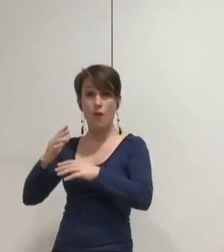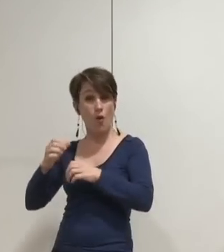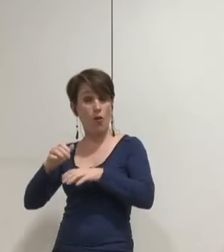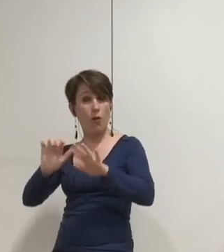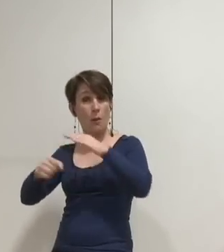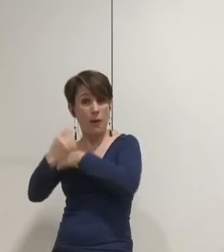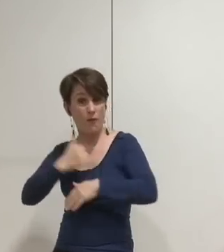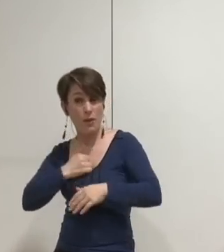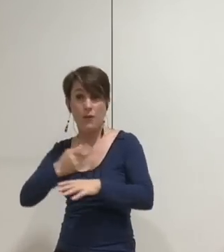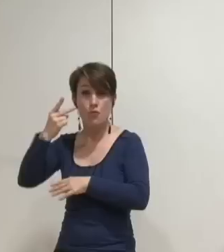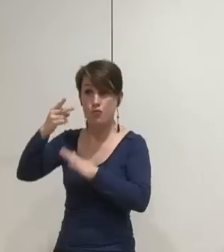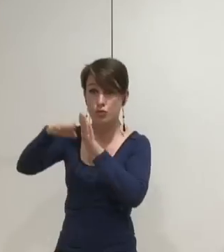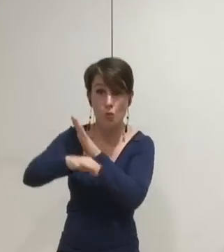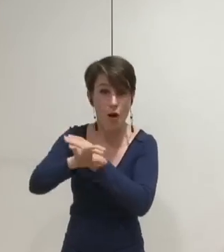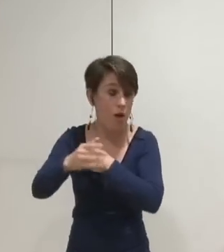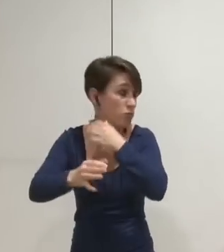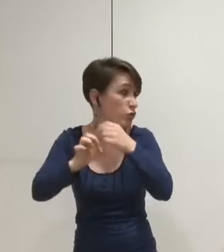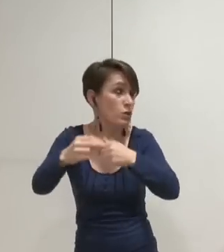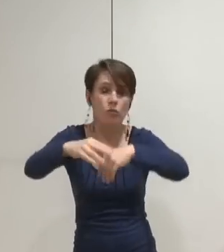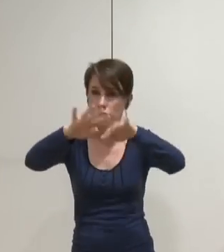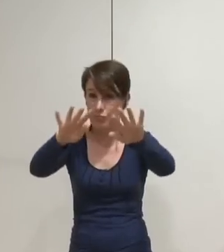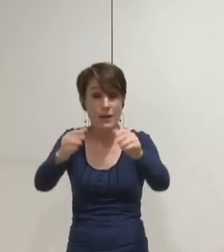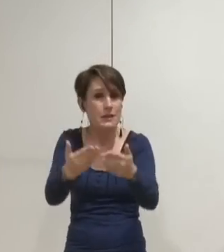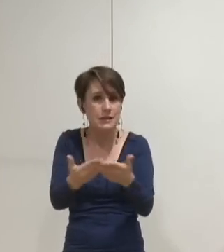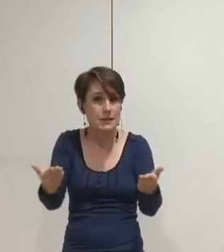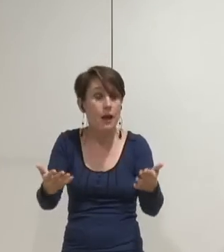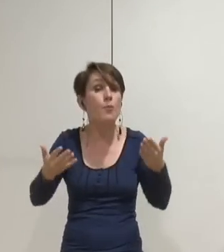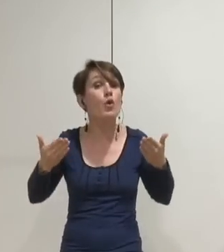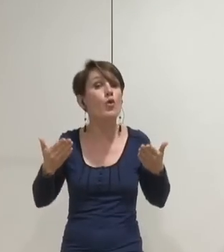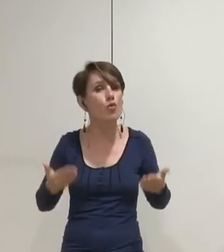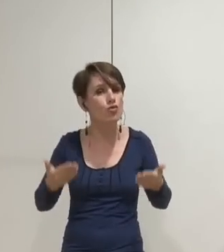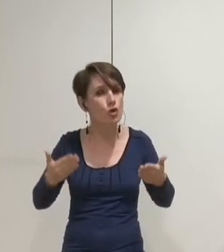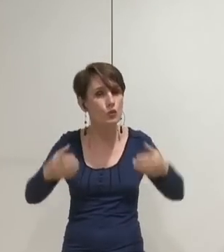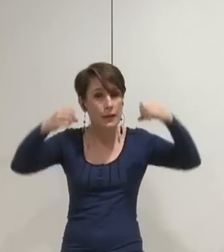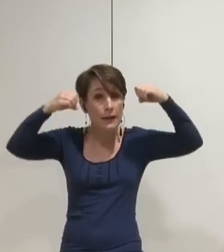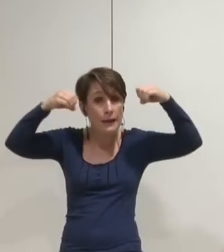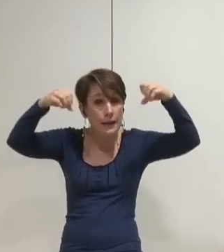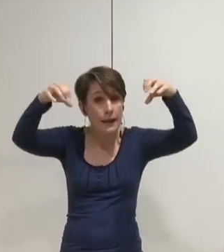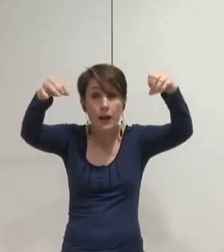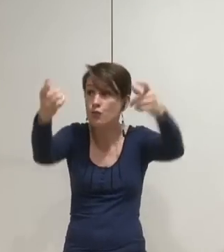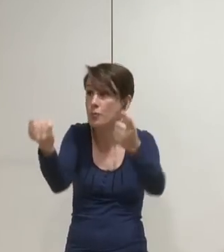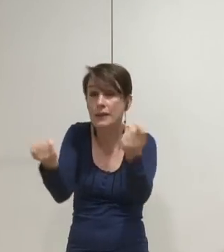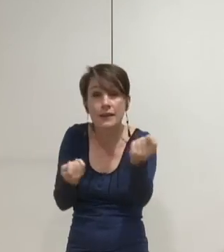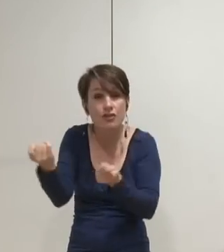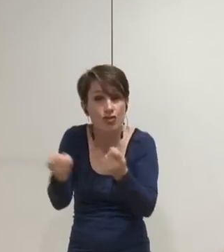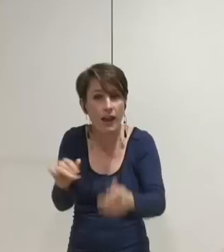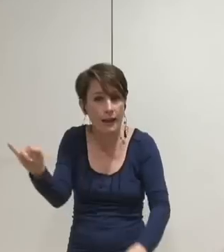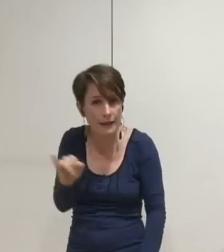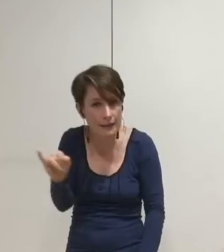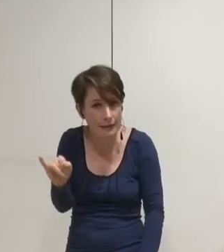c'est très simple aujourd'hui l'éclairage publique est géré par une société dont la ville est